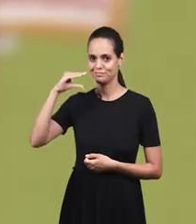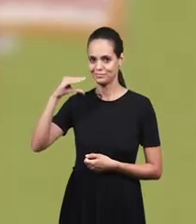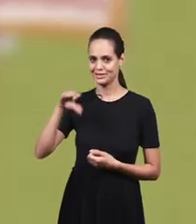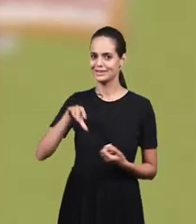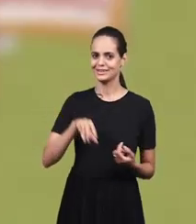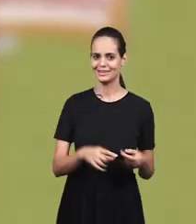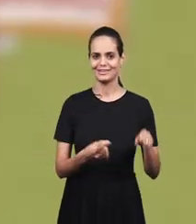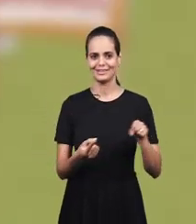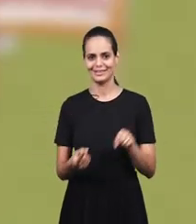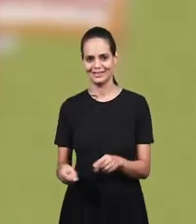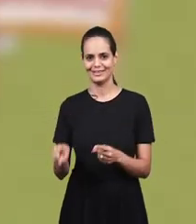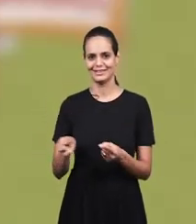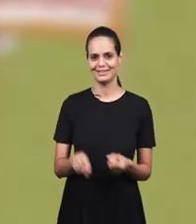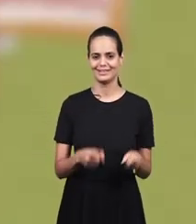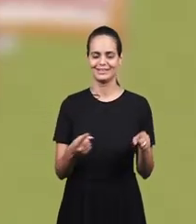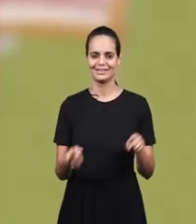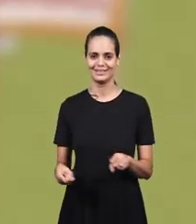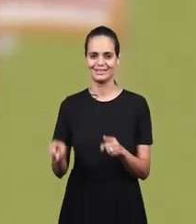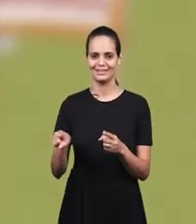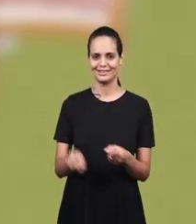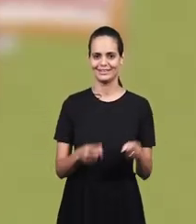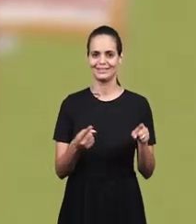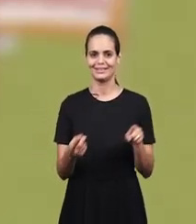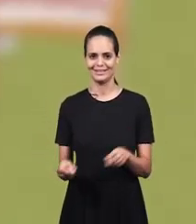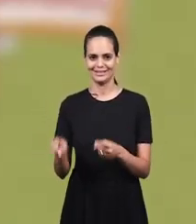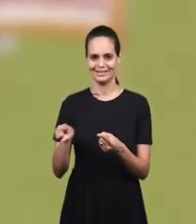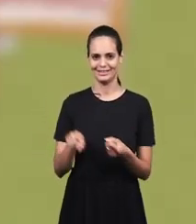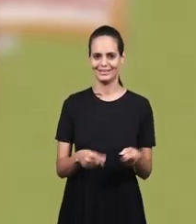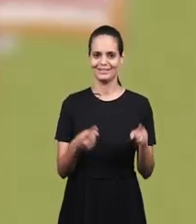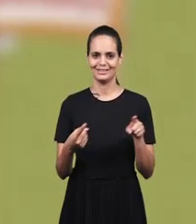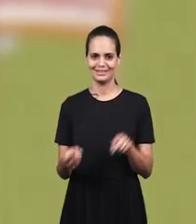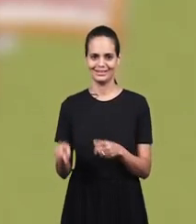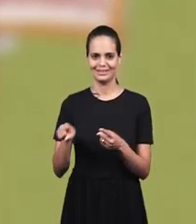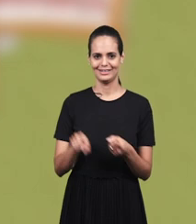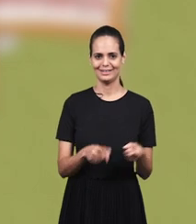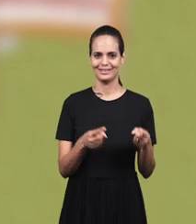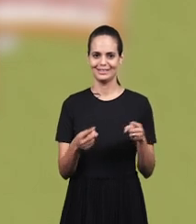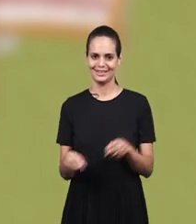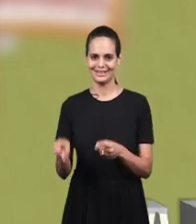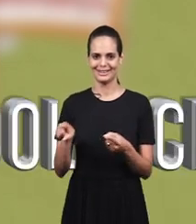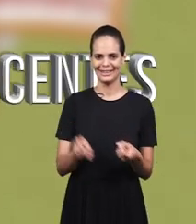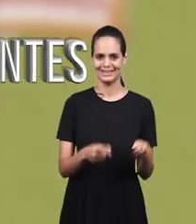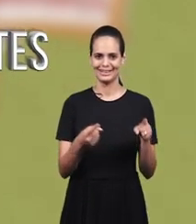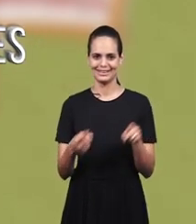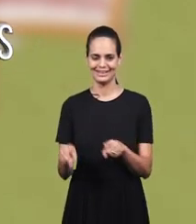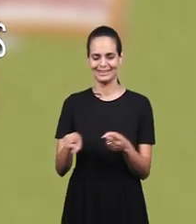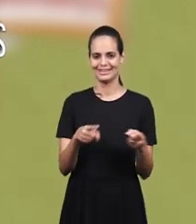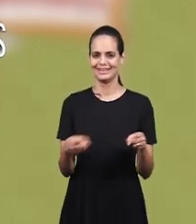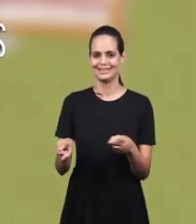introduire ce sujet merveilleux pour les enfants, intermédiaires et les adolescents.